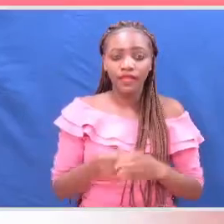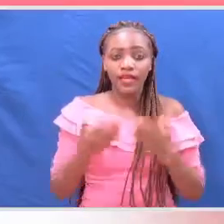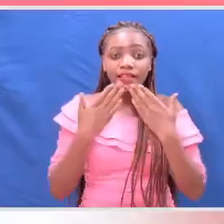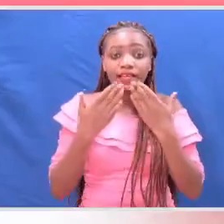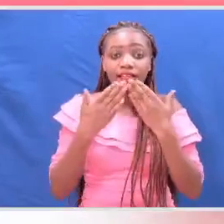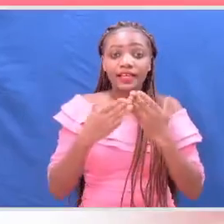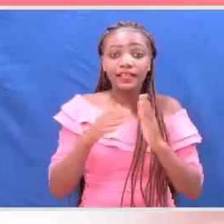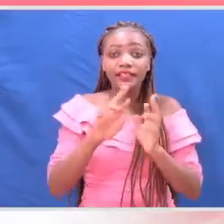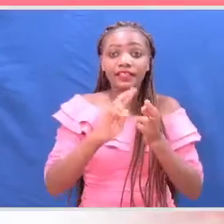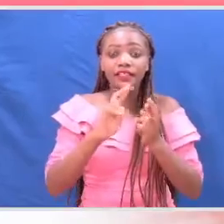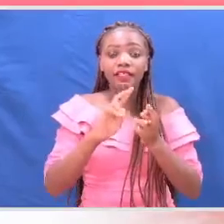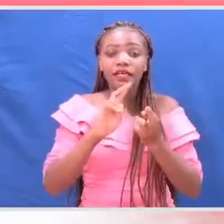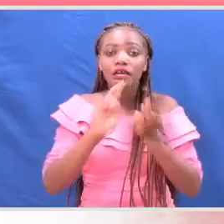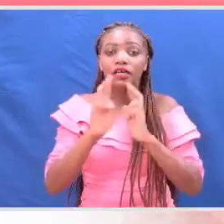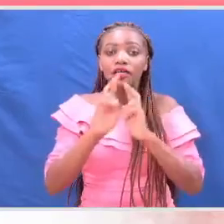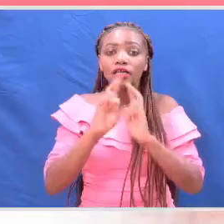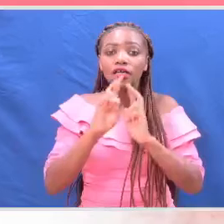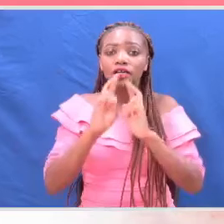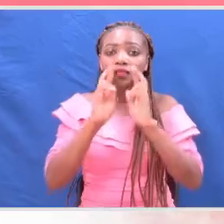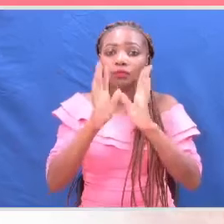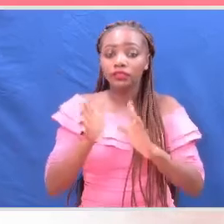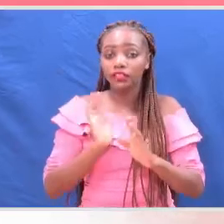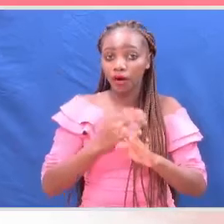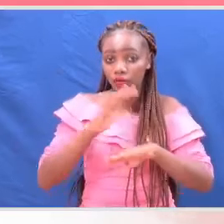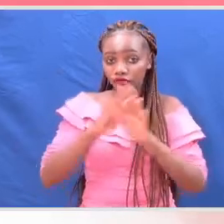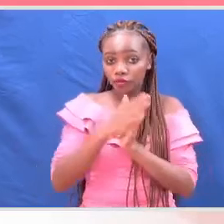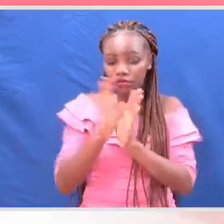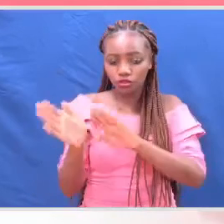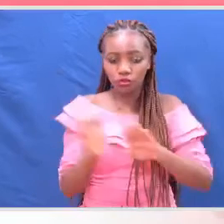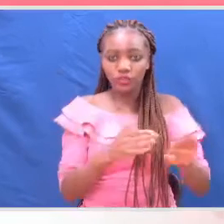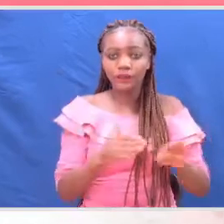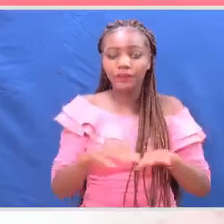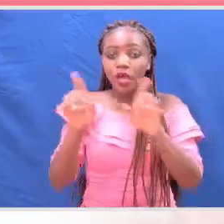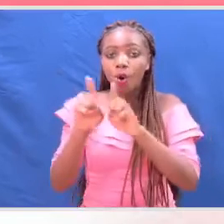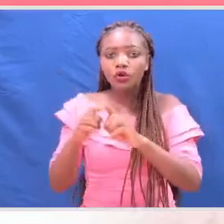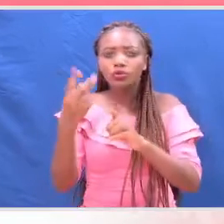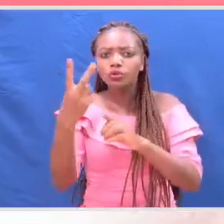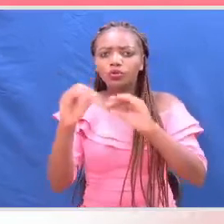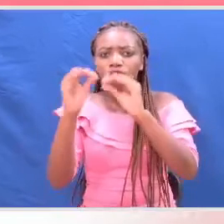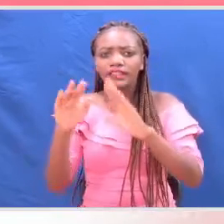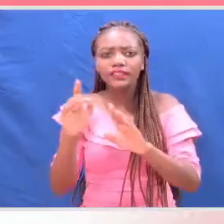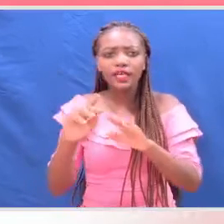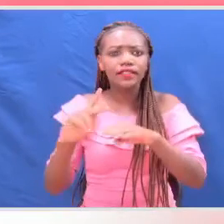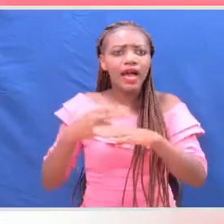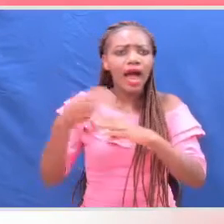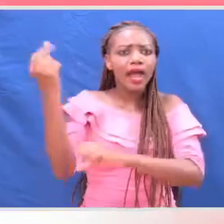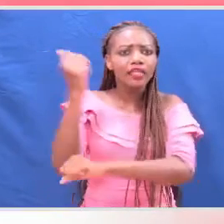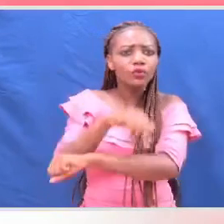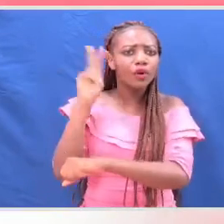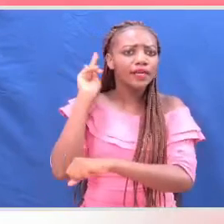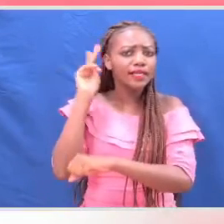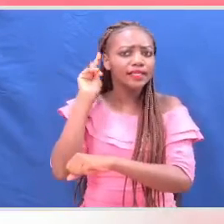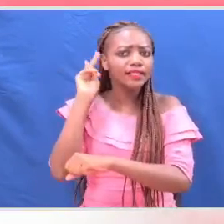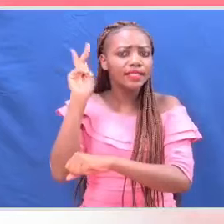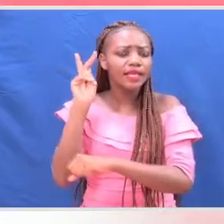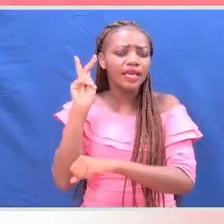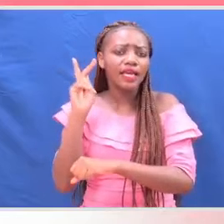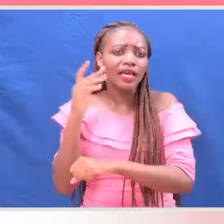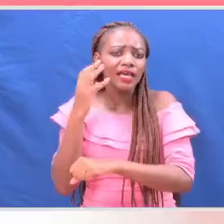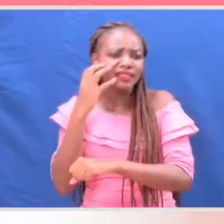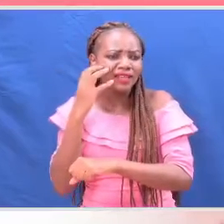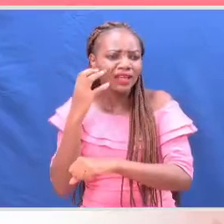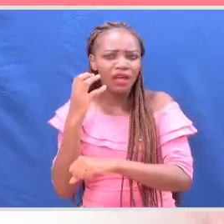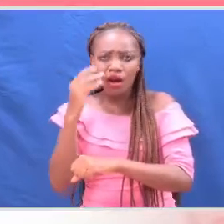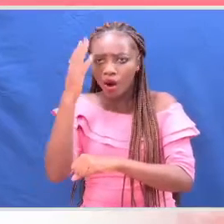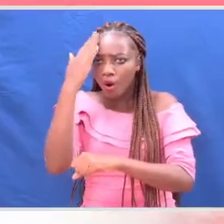Asante sana Elizabeth Mutuko kwa taarifa hiyo. Mtazamaji, kwingineko, walimu wawili kutoka shule ya upili ya Kisii wanauguza majeraha